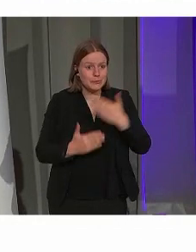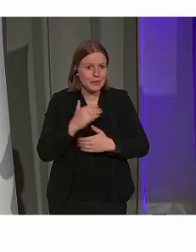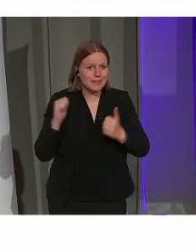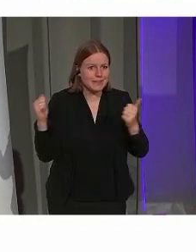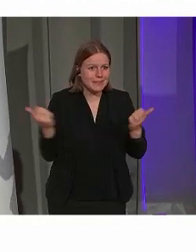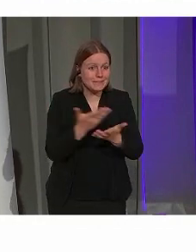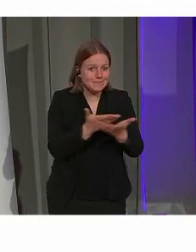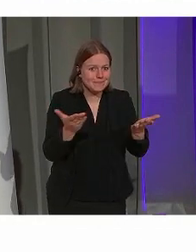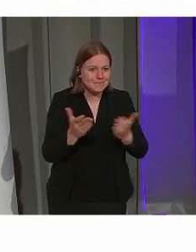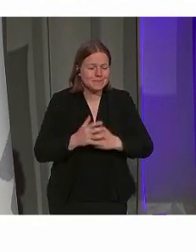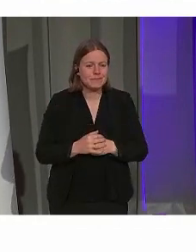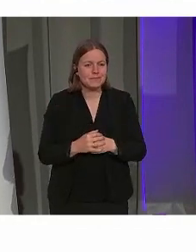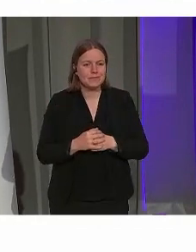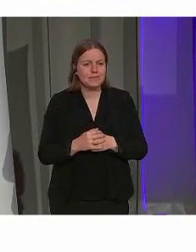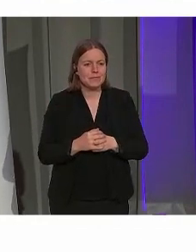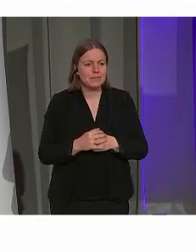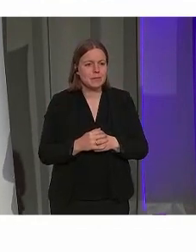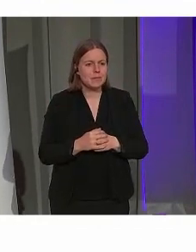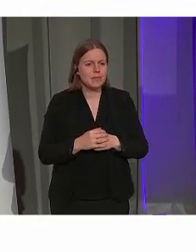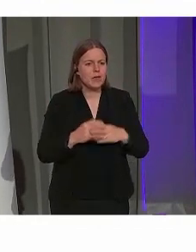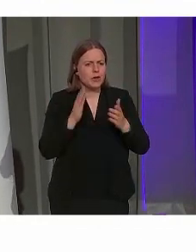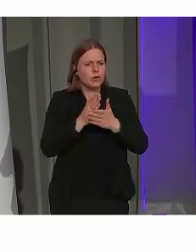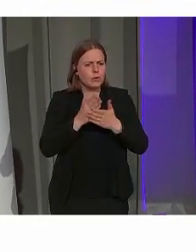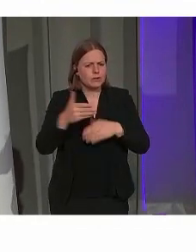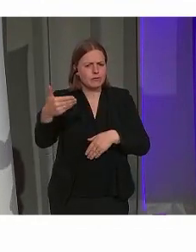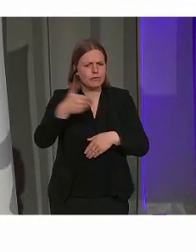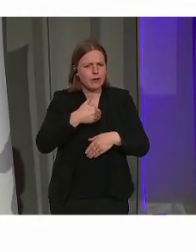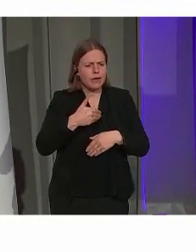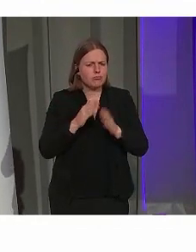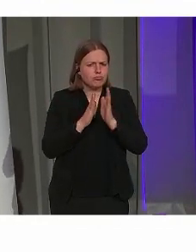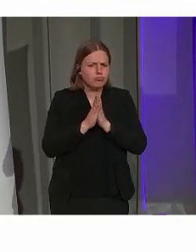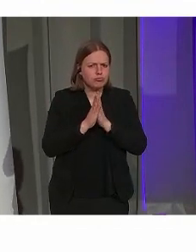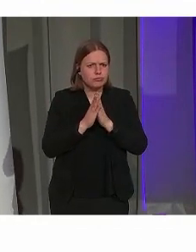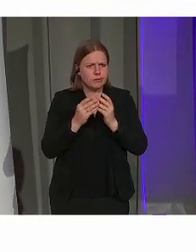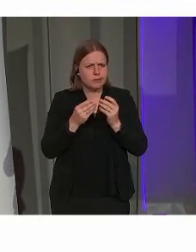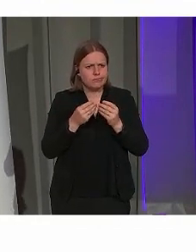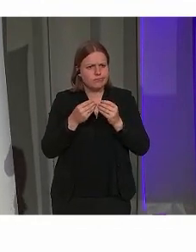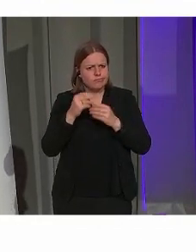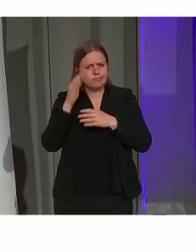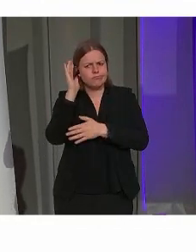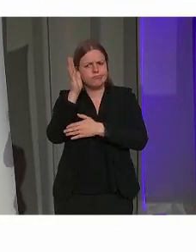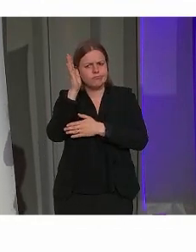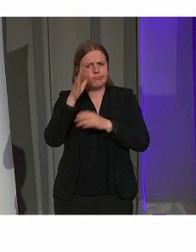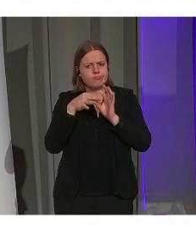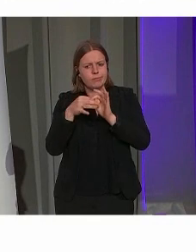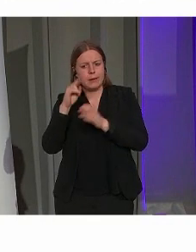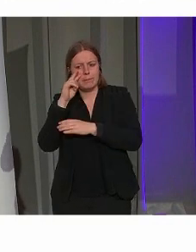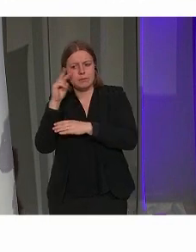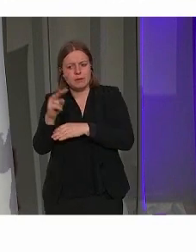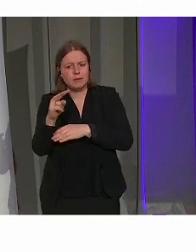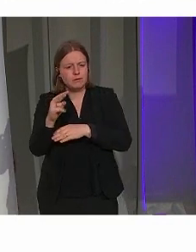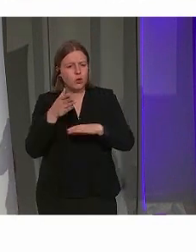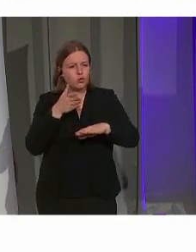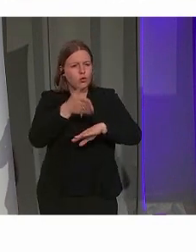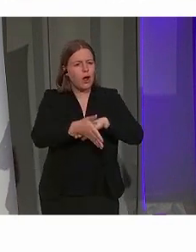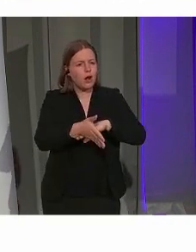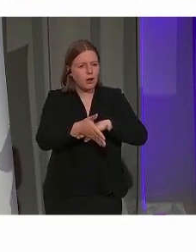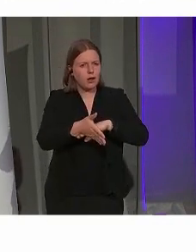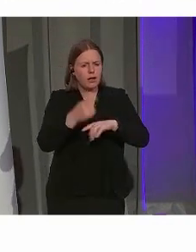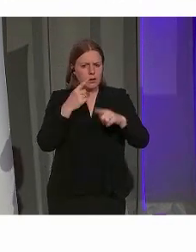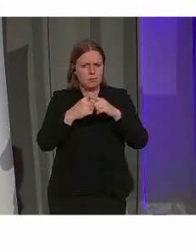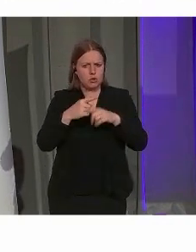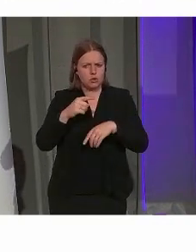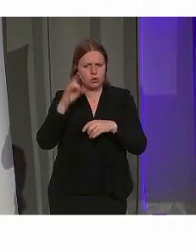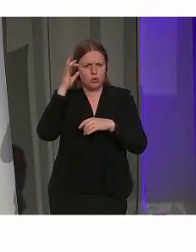Goedemorgen. Er werd mij gevraagd om een perspectief te geven rond toegankelijkheid en